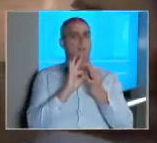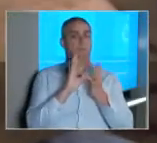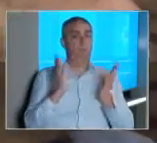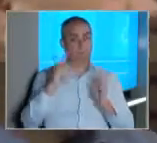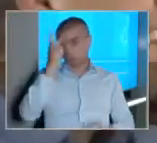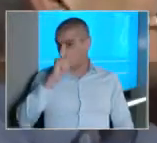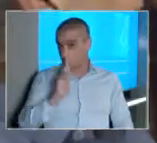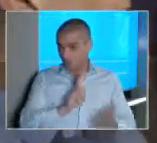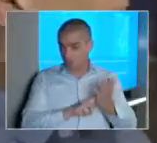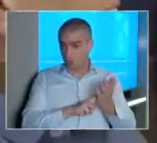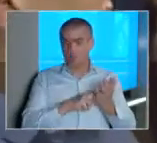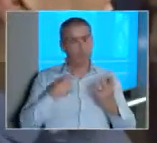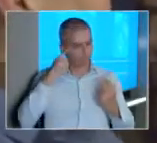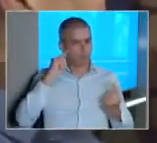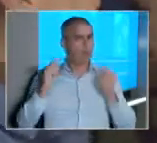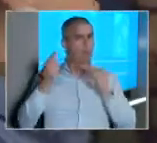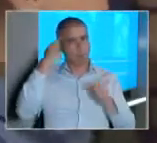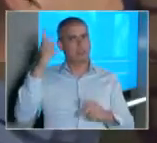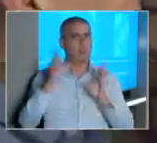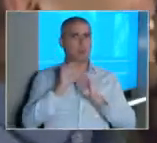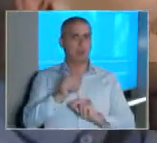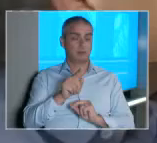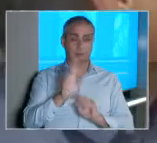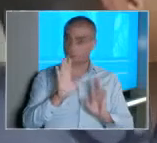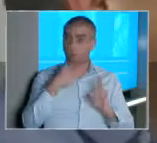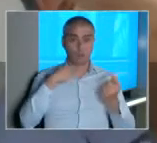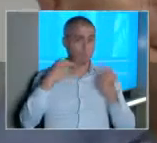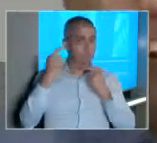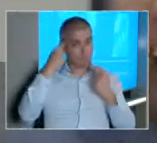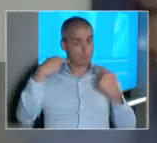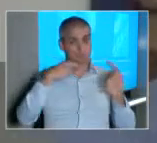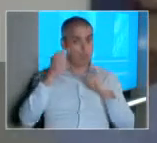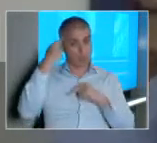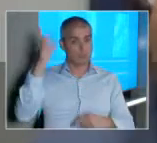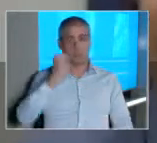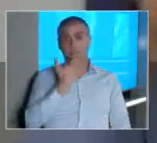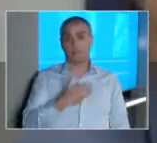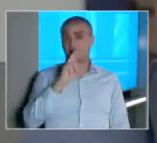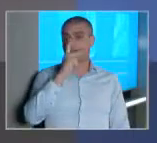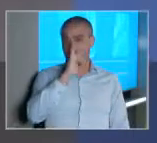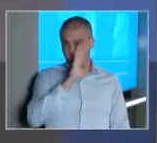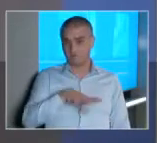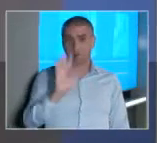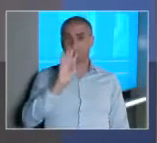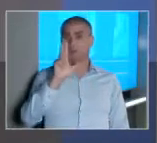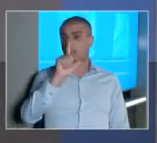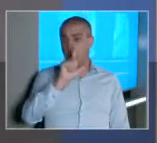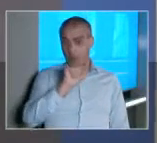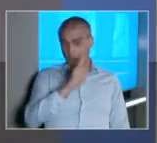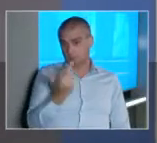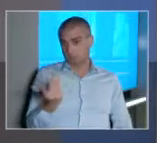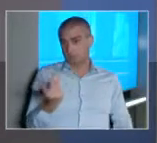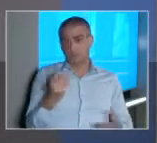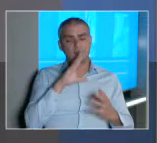שלא תבינו לא נכון. יש לי מחלוקות אידיאולוגיות איתה. אגב, יש לי מחלוקות אידיאולוגיות גם עם הרב רפי וגם עם בצלאל, ובגלל זה זה בלוק